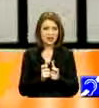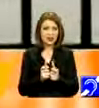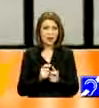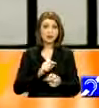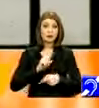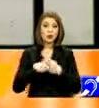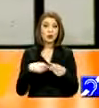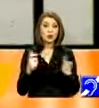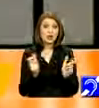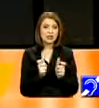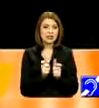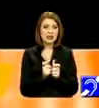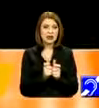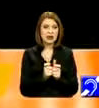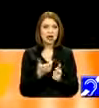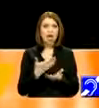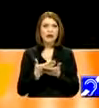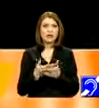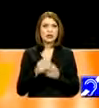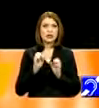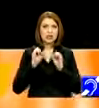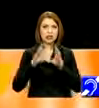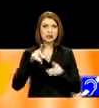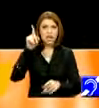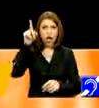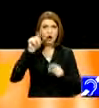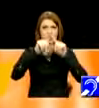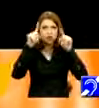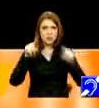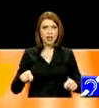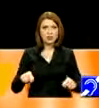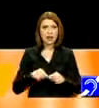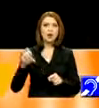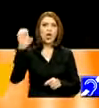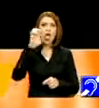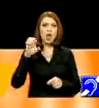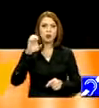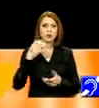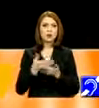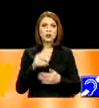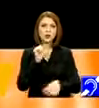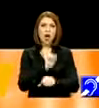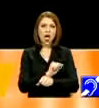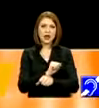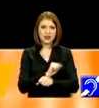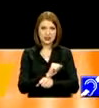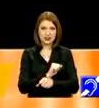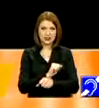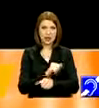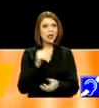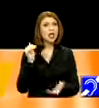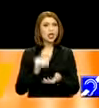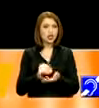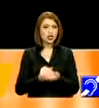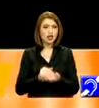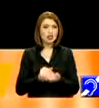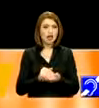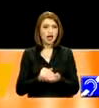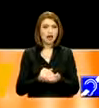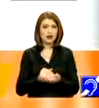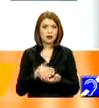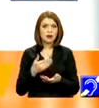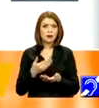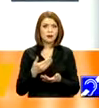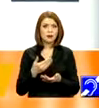după reținere a fost trimis acolo și mandatul european de arestare, un mandat necesar care să justifice în mod